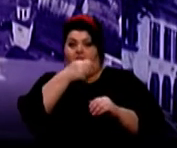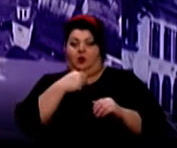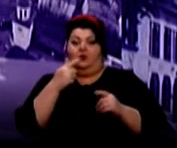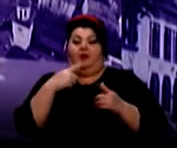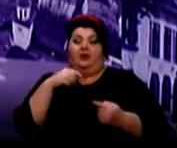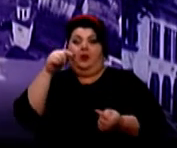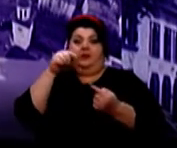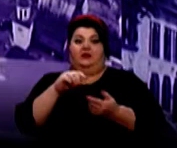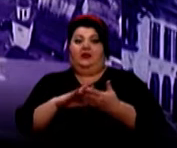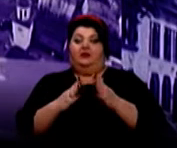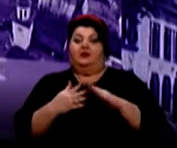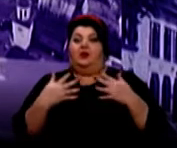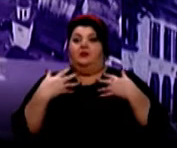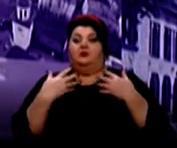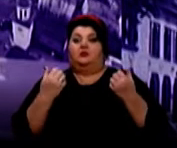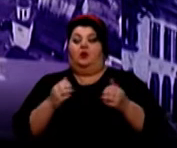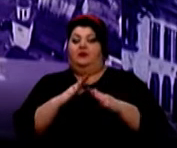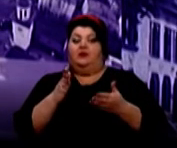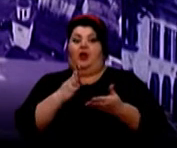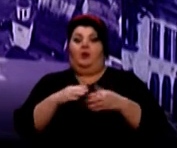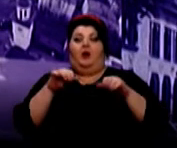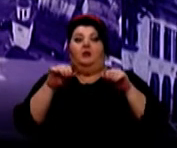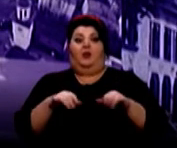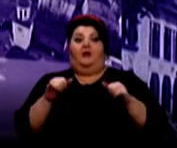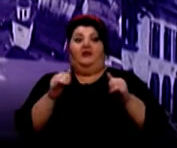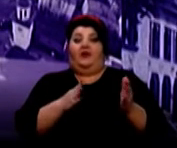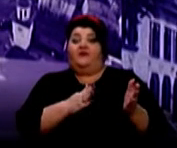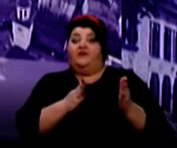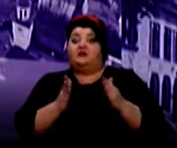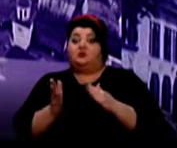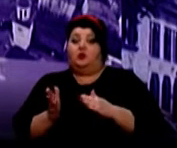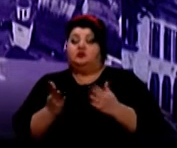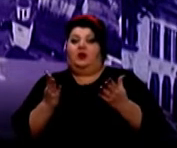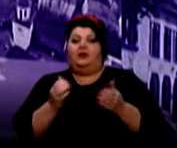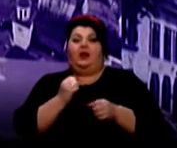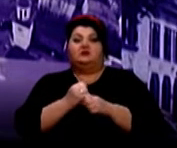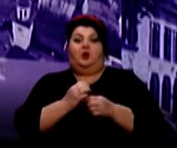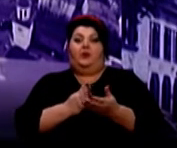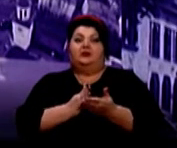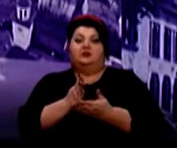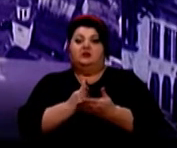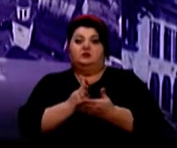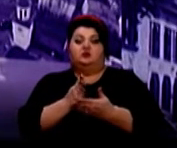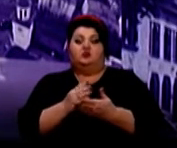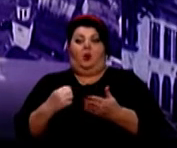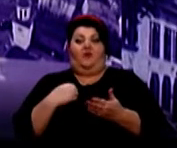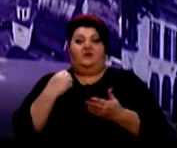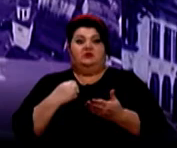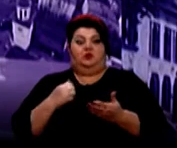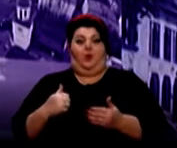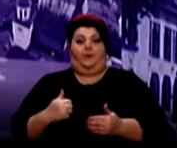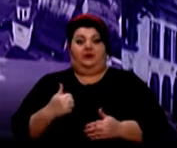здоров'я і не мають прав на звільнення або відстрочку. Як зробити службу у війську престижною, а